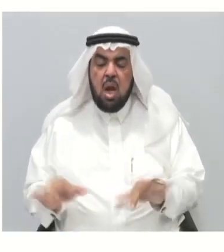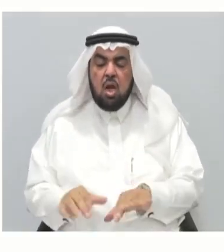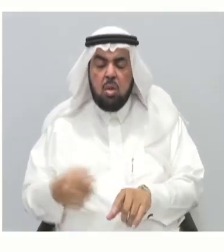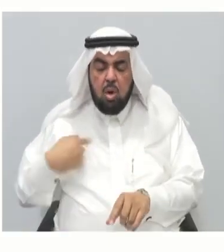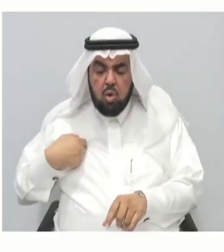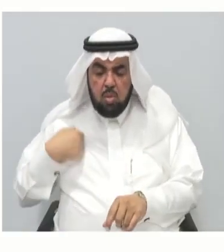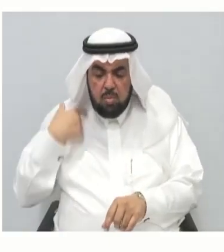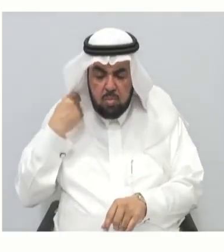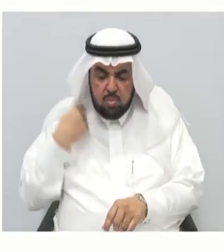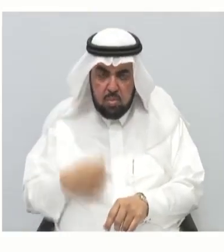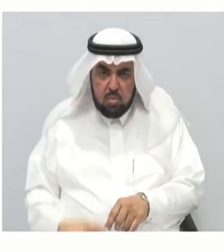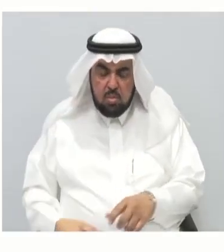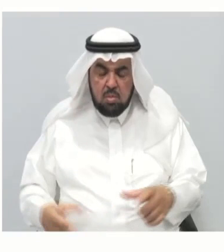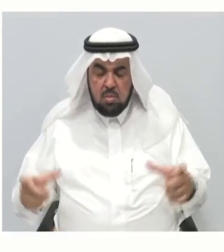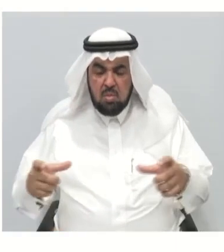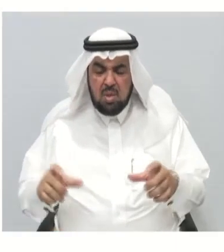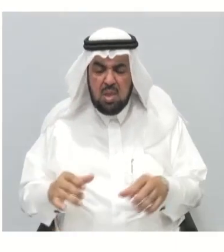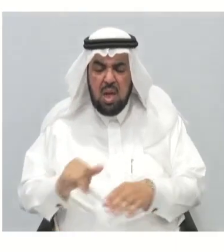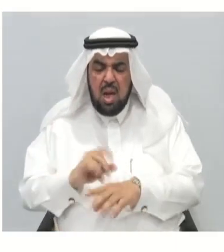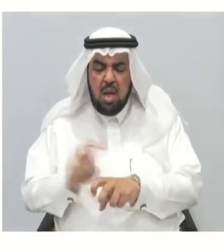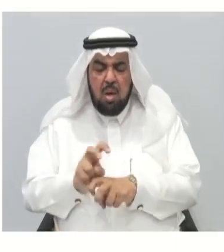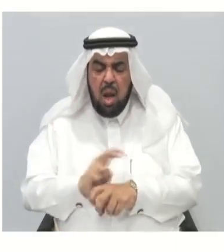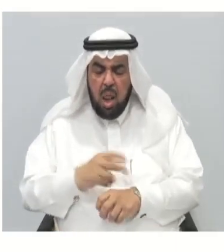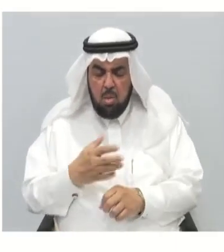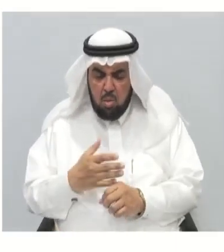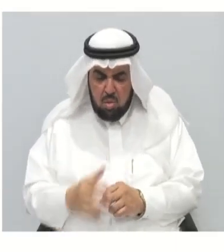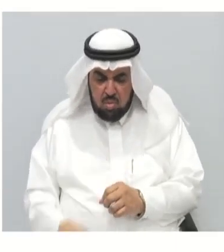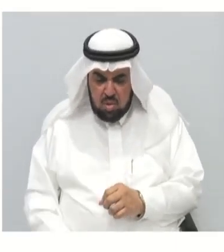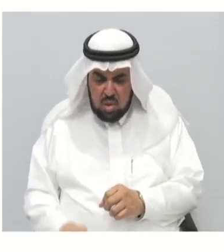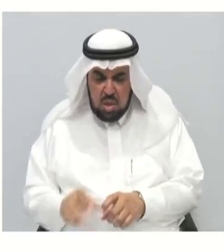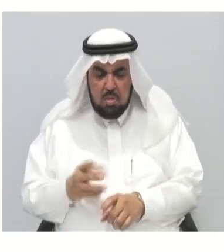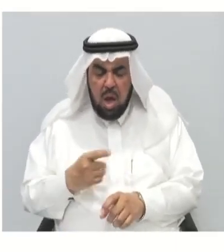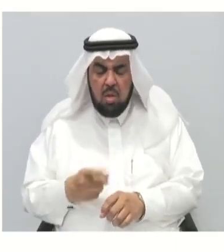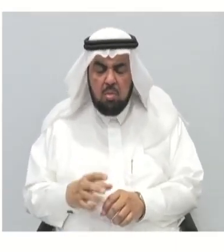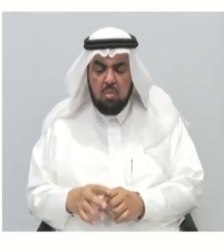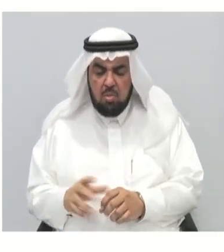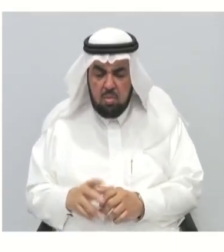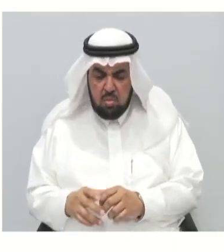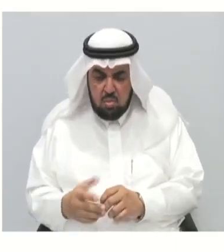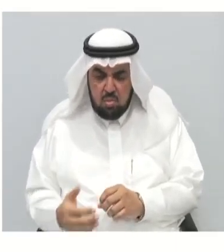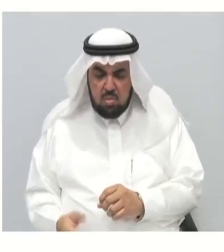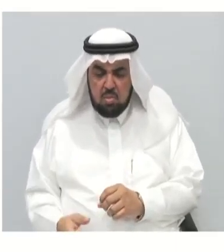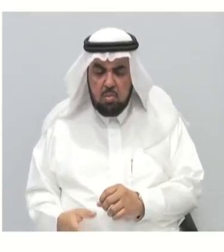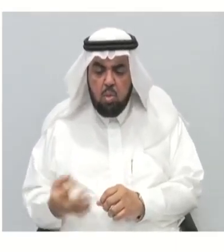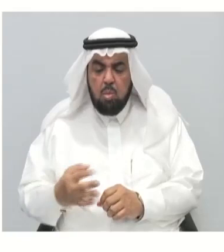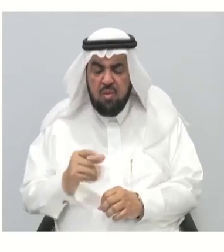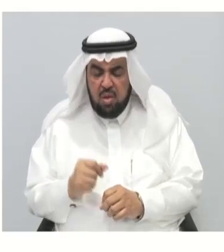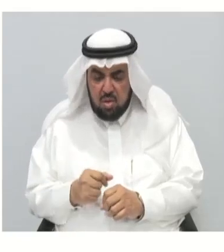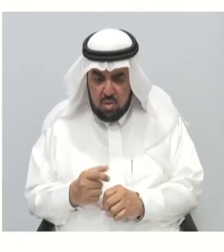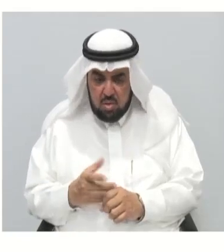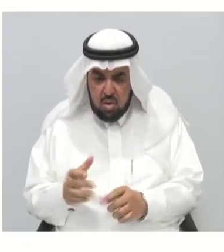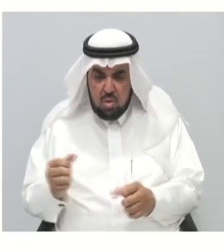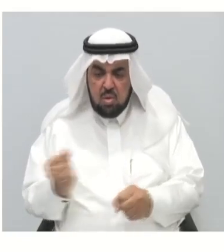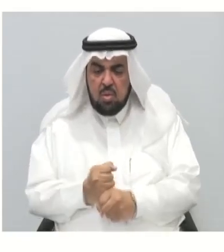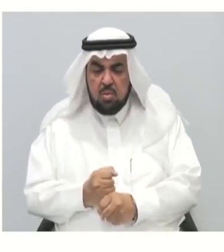وطبعا الايميل لا يستدعي كتابه الايميل ممكن تكتبه او لا تكتبه هذا راجع لك واخيرا تقوم